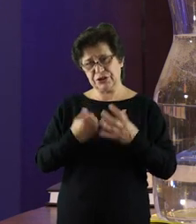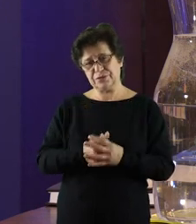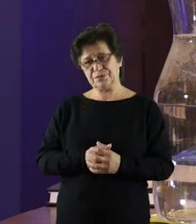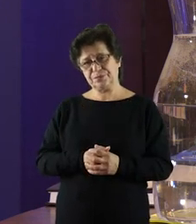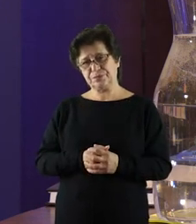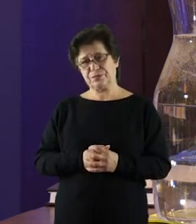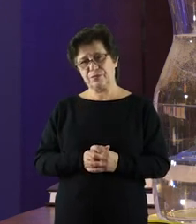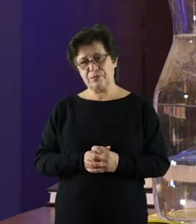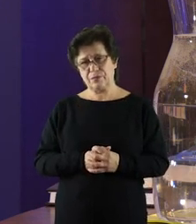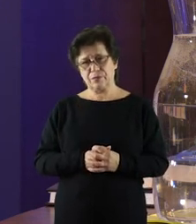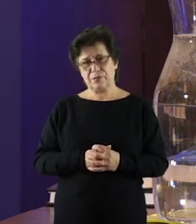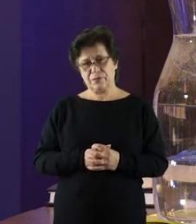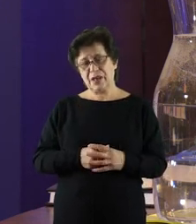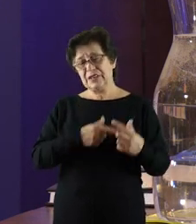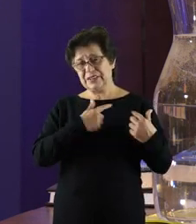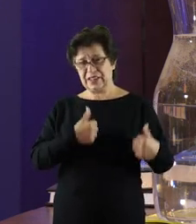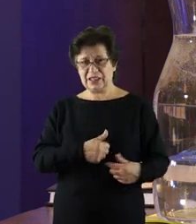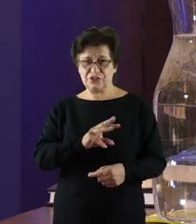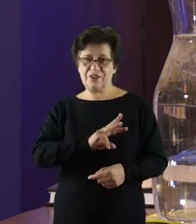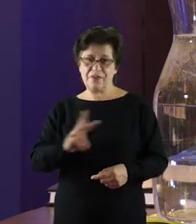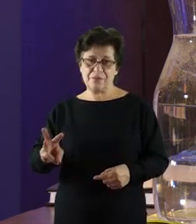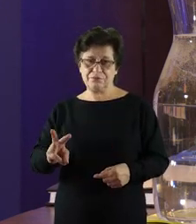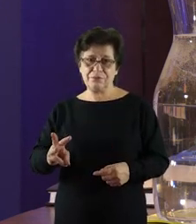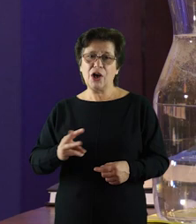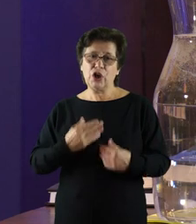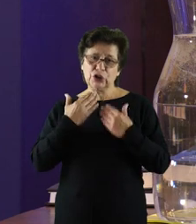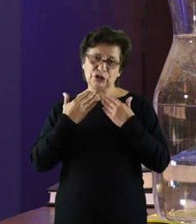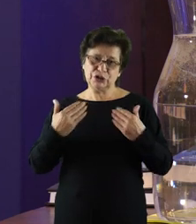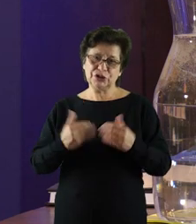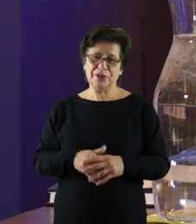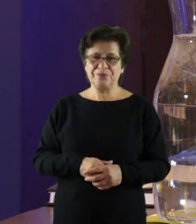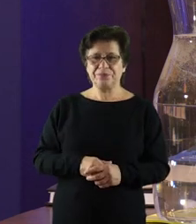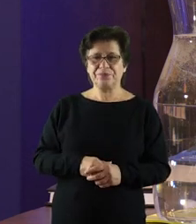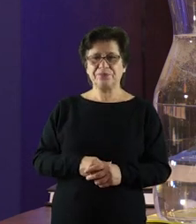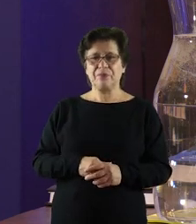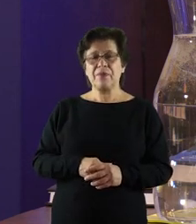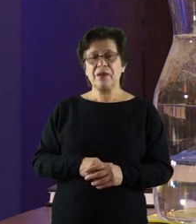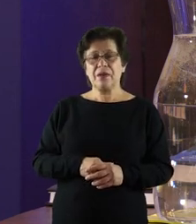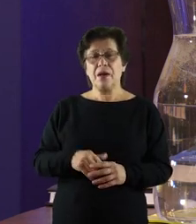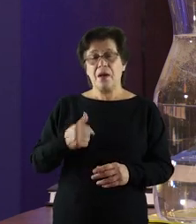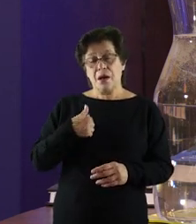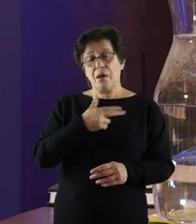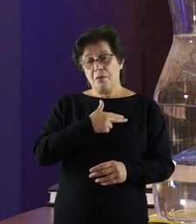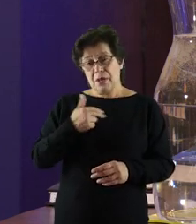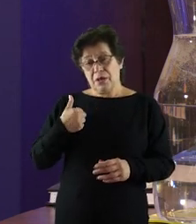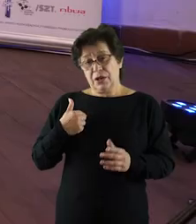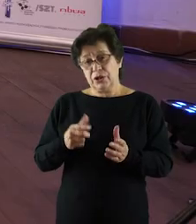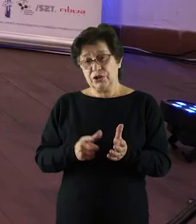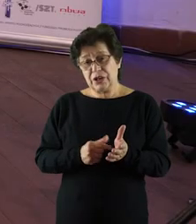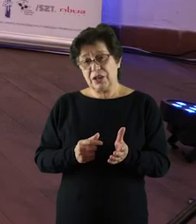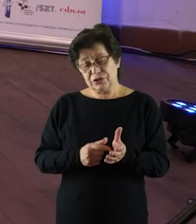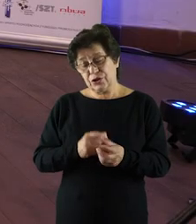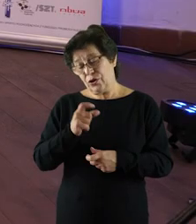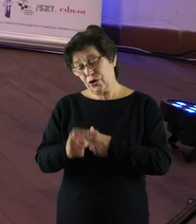bez rozpaczy, czego wam serdecznie życzę jako osoba dorosła i świadoma, że my często